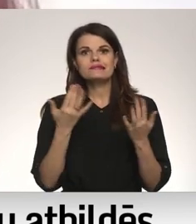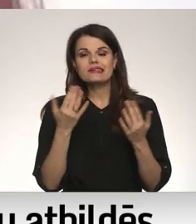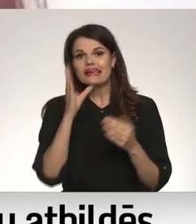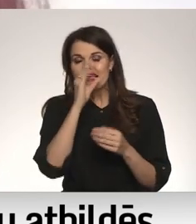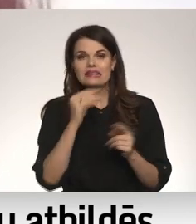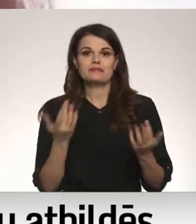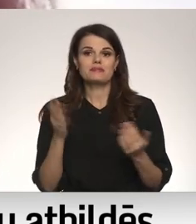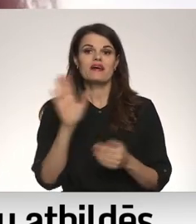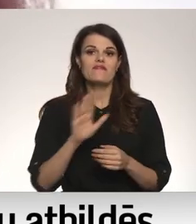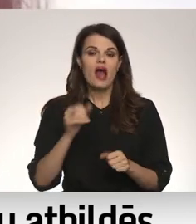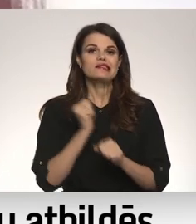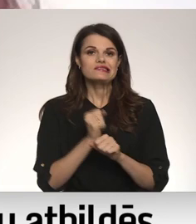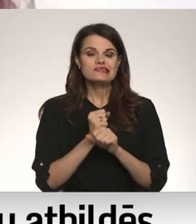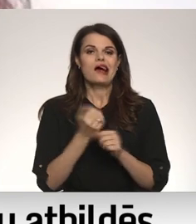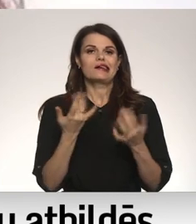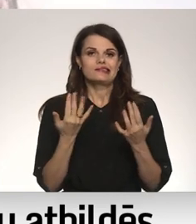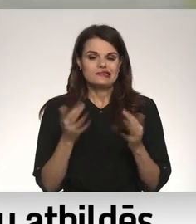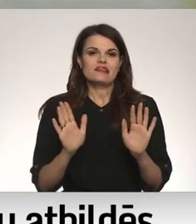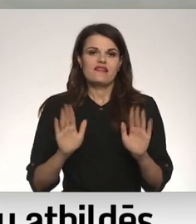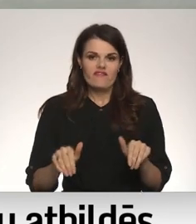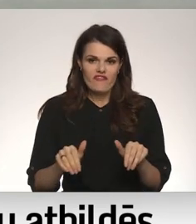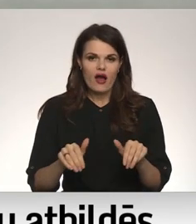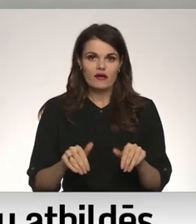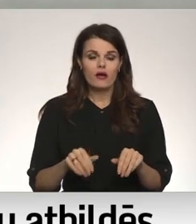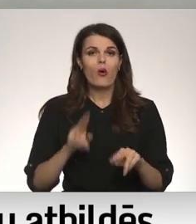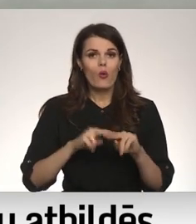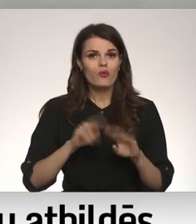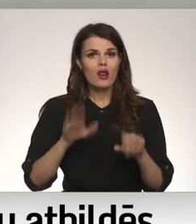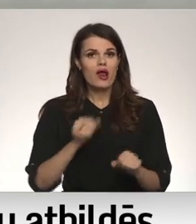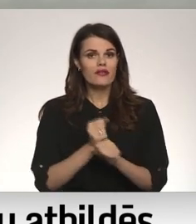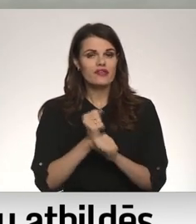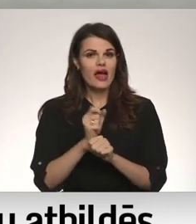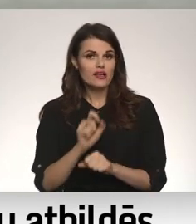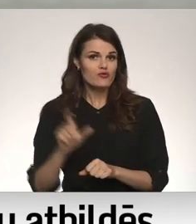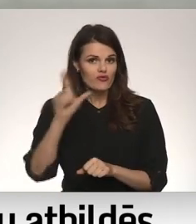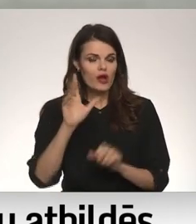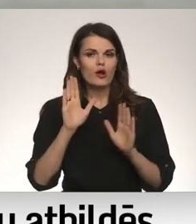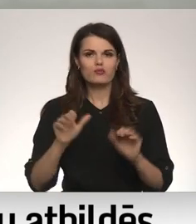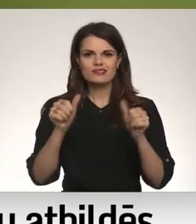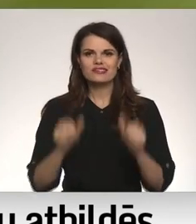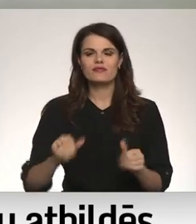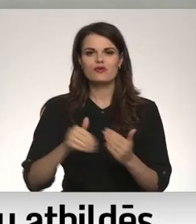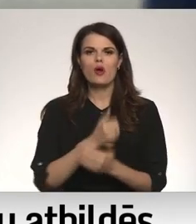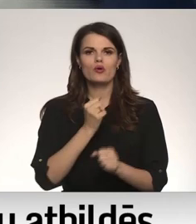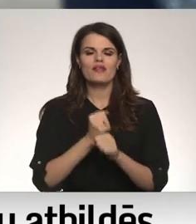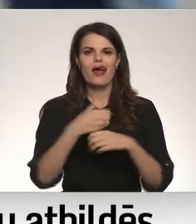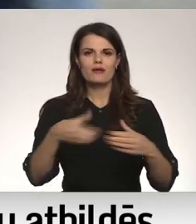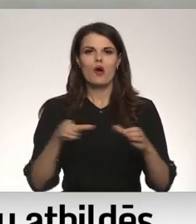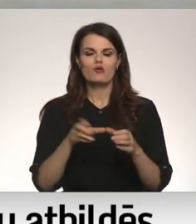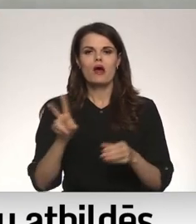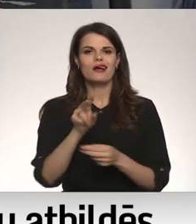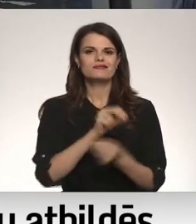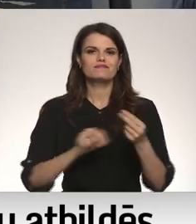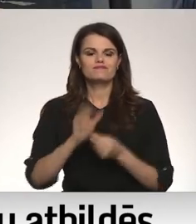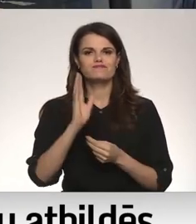dara maksimumu, ko tā spēj. Un lai darītu vairāk, veidošot jaunu darba grupu, kas spriedīs, ko darīt un